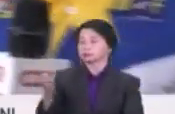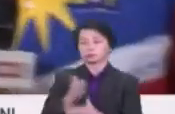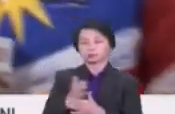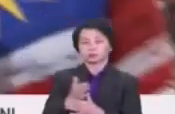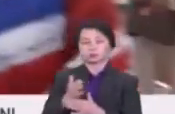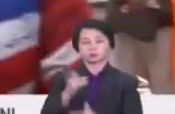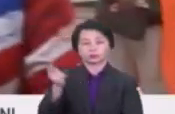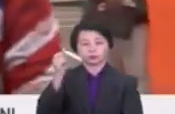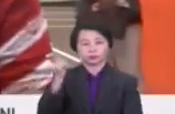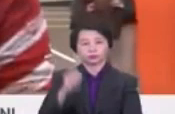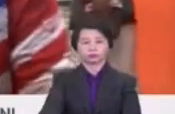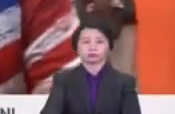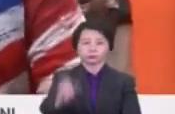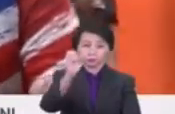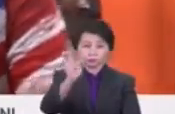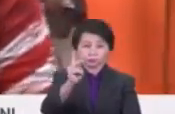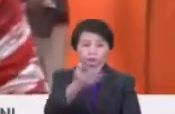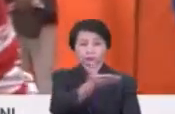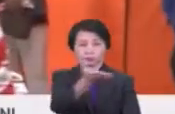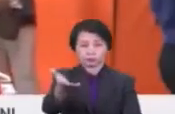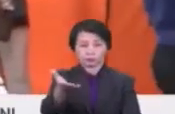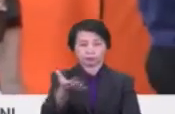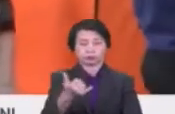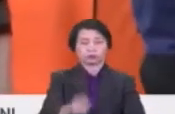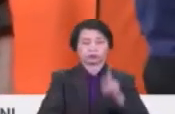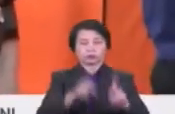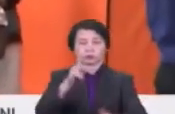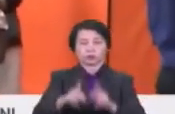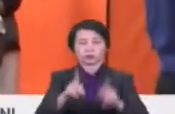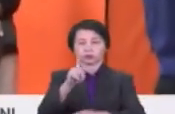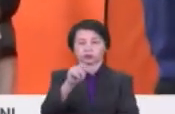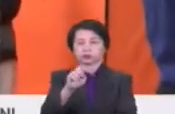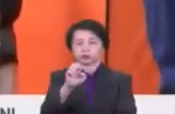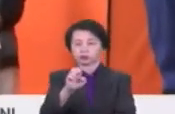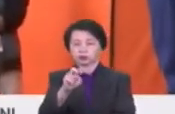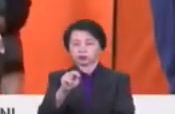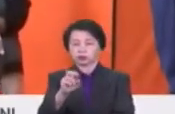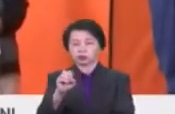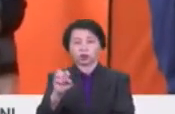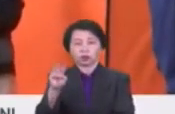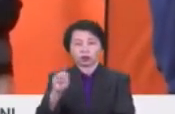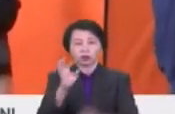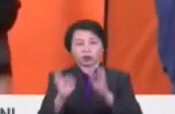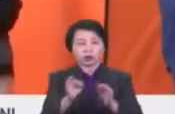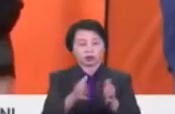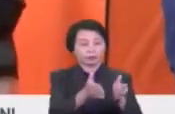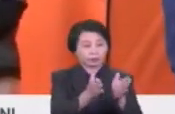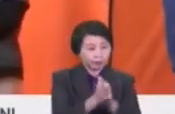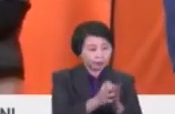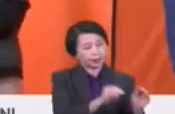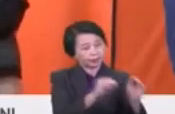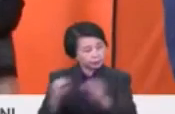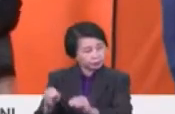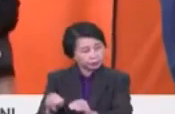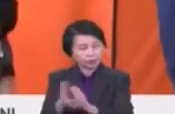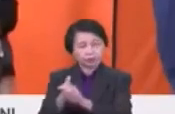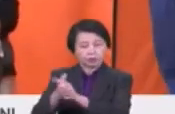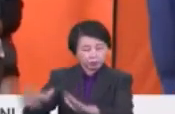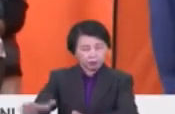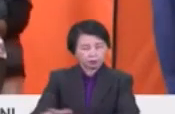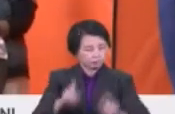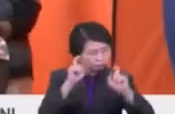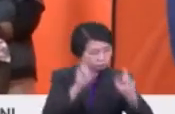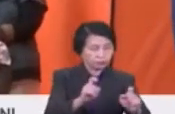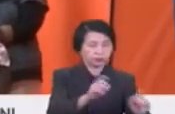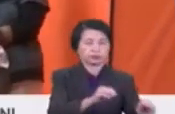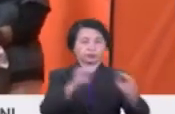sebentar tadi. Baiklah, kepada anda khususnya penduduk di seluruh Tenom, sekiranya anda diminta untuk berpindah ke tempat yang lebih selamat,